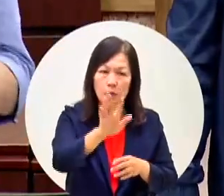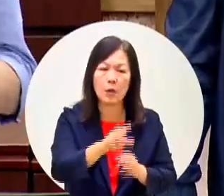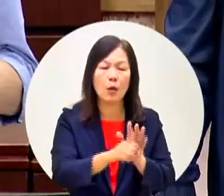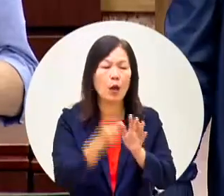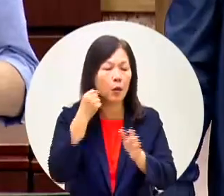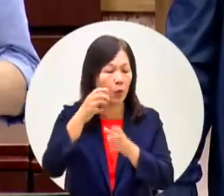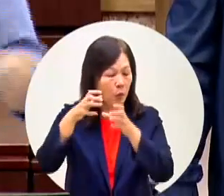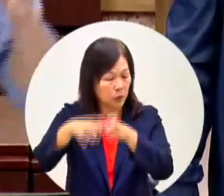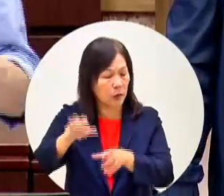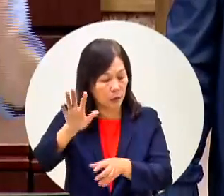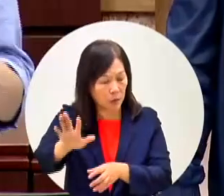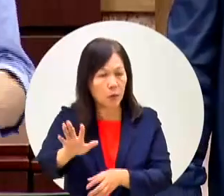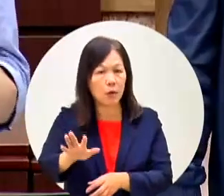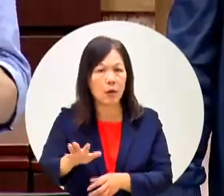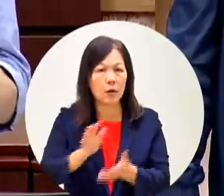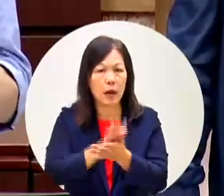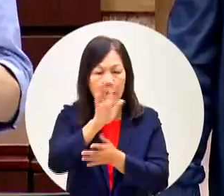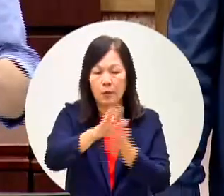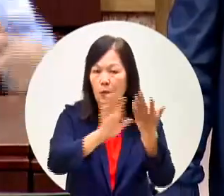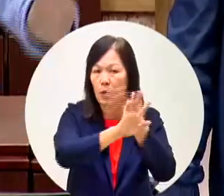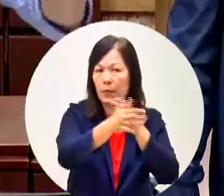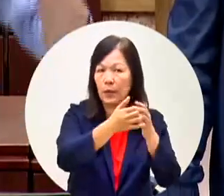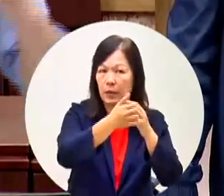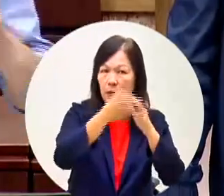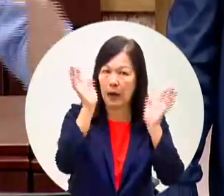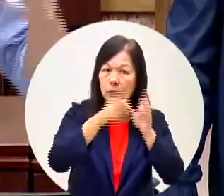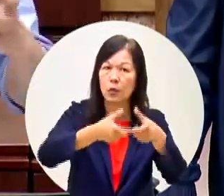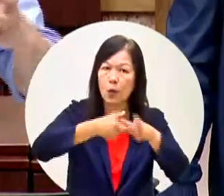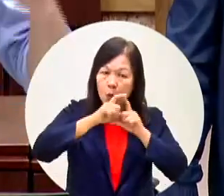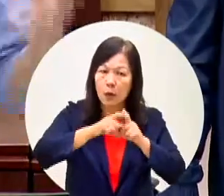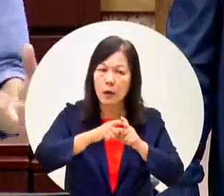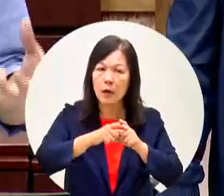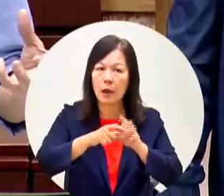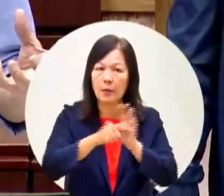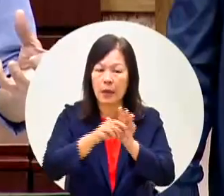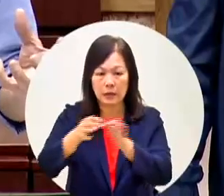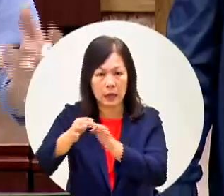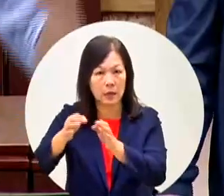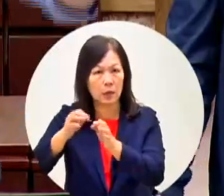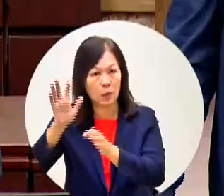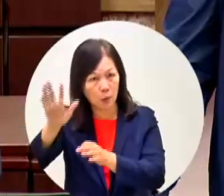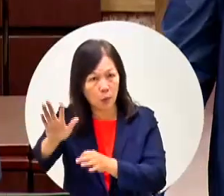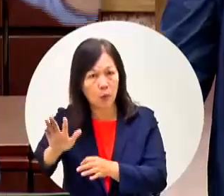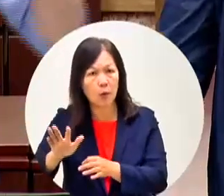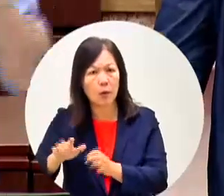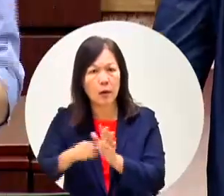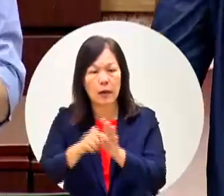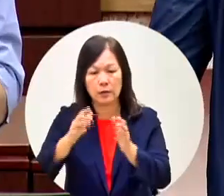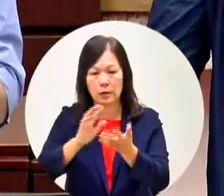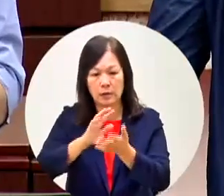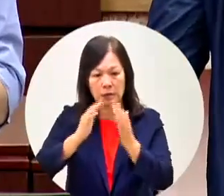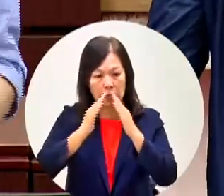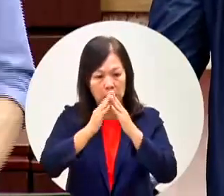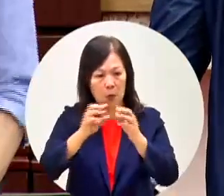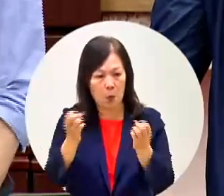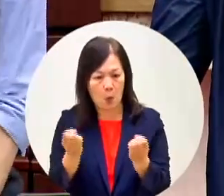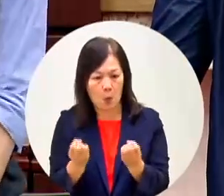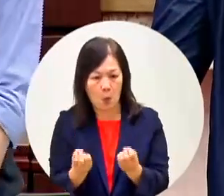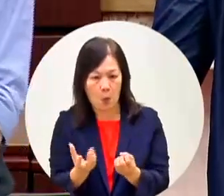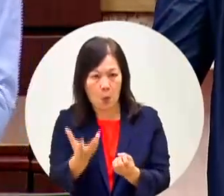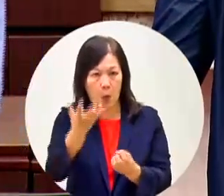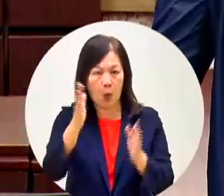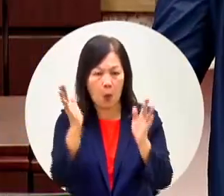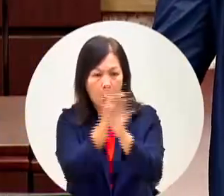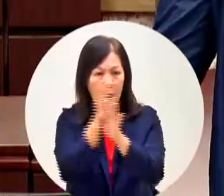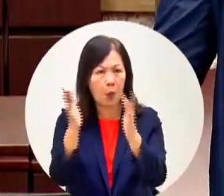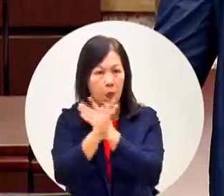孩子回来，这么多商人来这里，当然这个城市会越来越兴旺，外漂的孩子自然会回来。所以这就